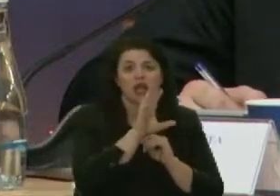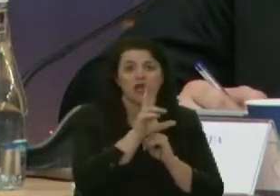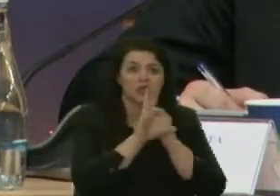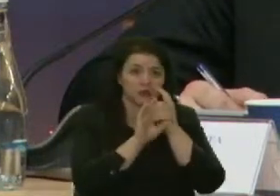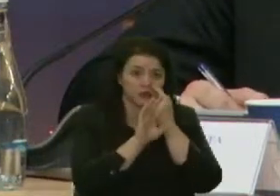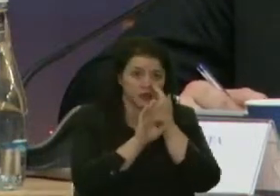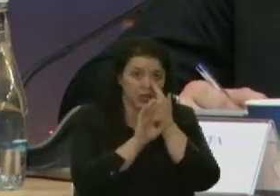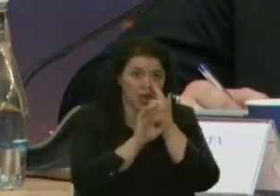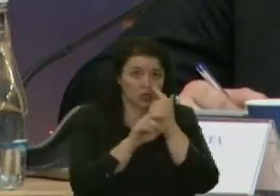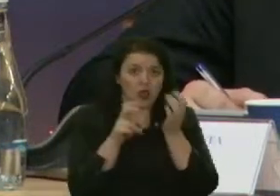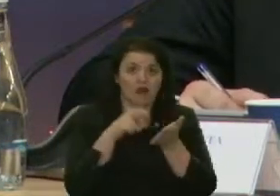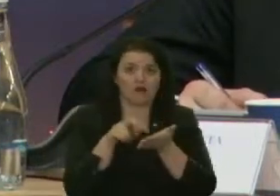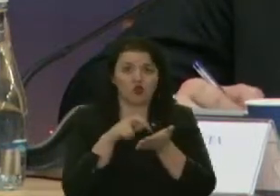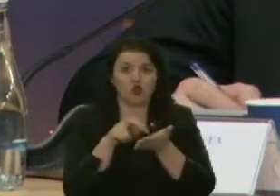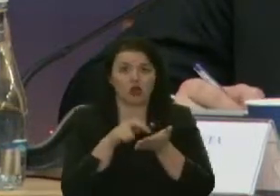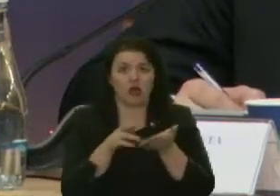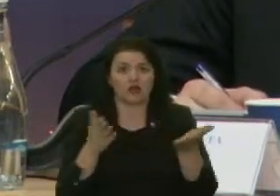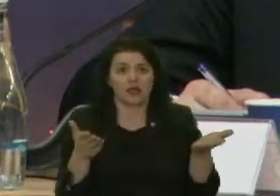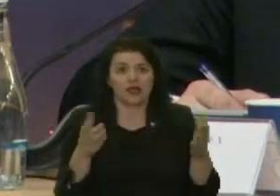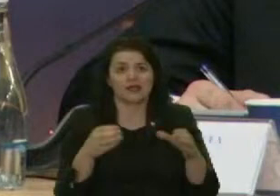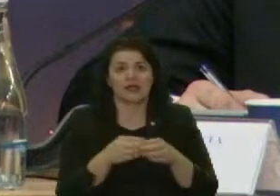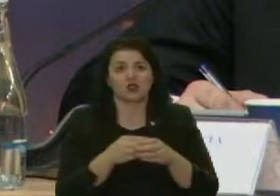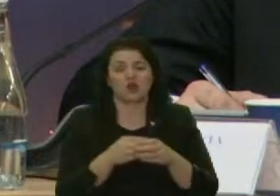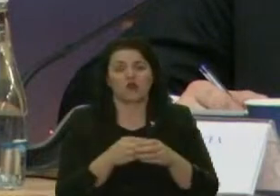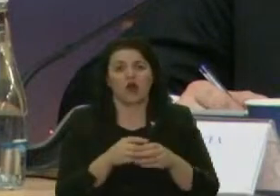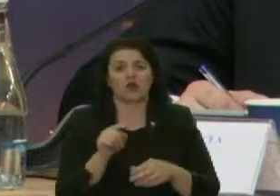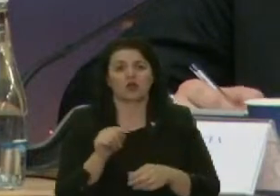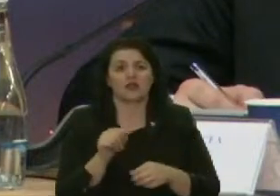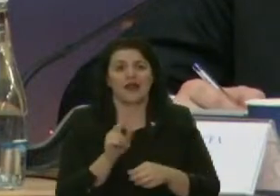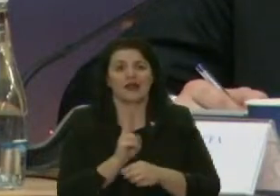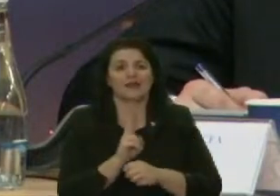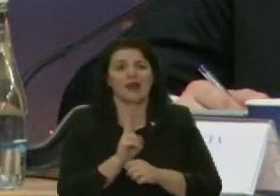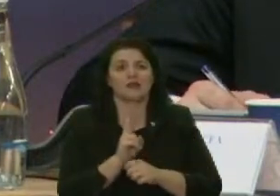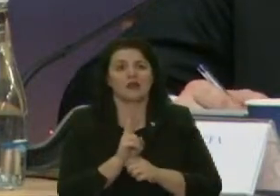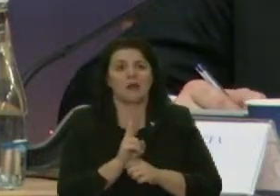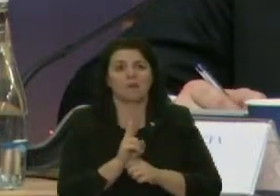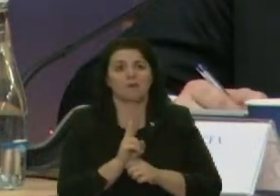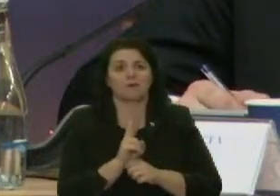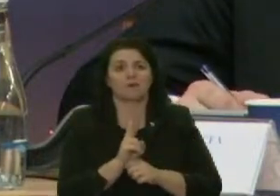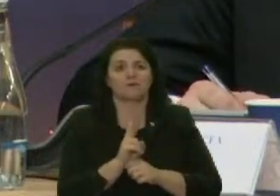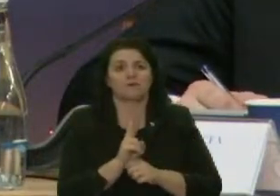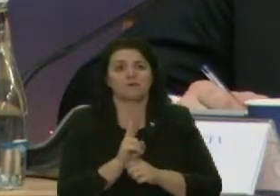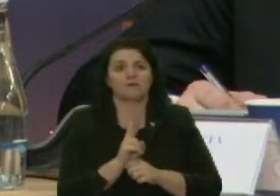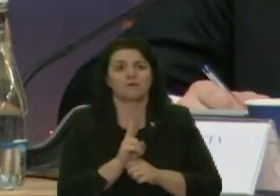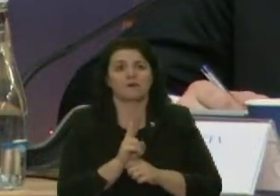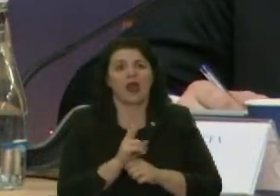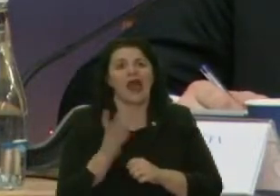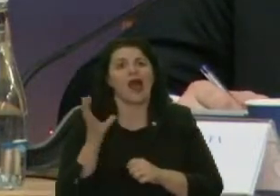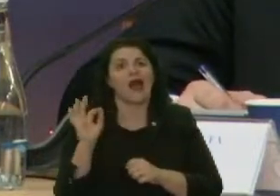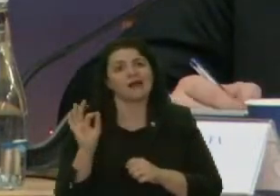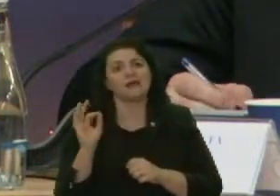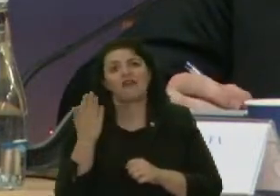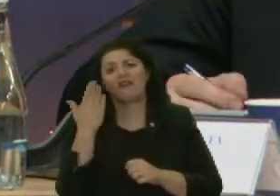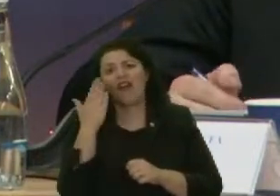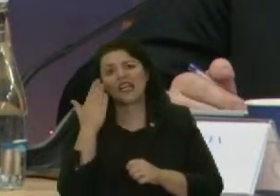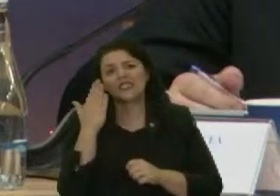Deci din punctul ăsta de vedere sectorul a fost acela care mi a atras atenția asupra unei alte fațete a problemei la